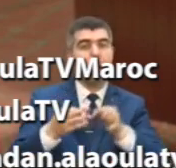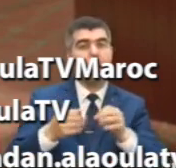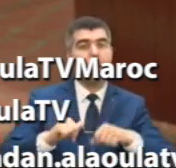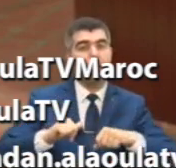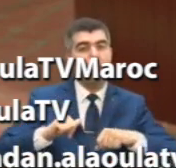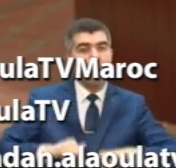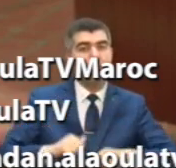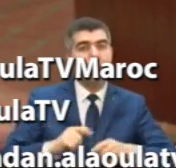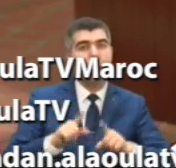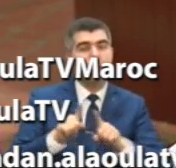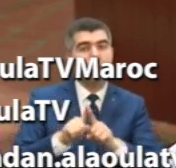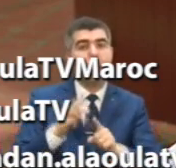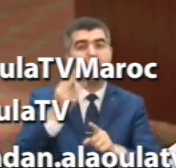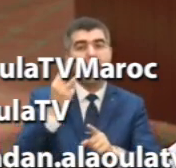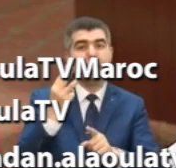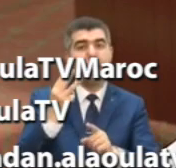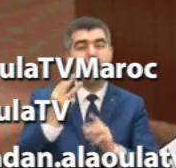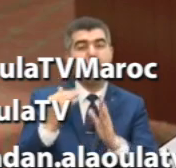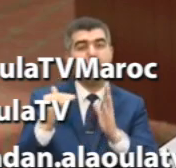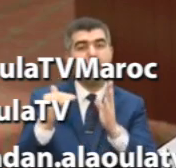بلغ